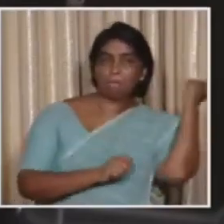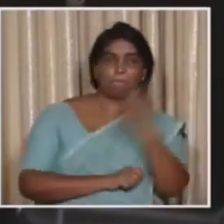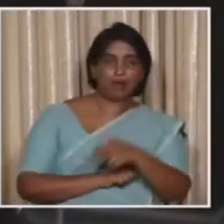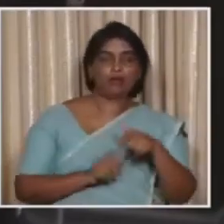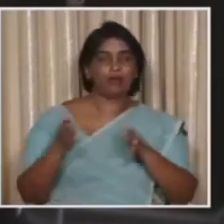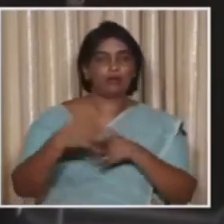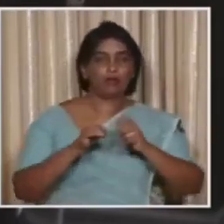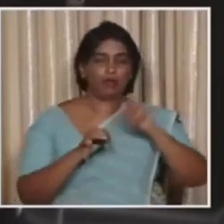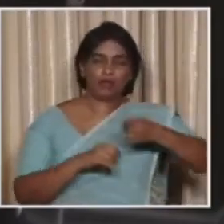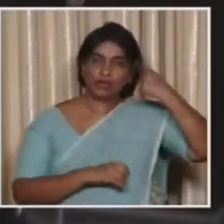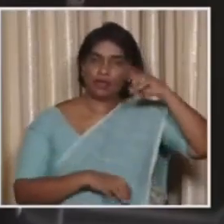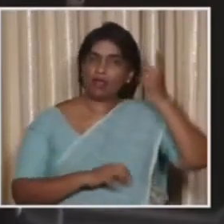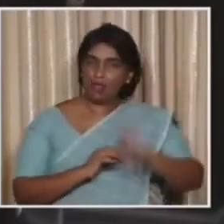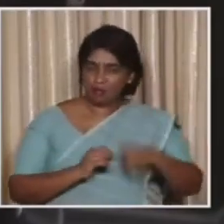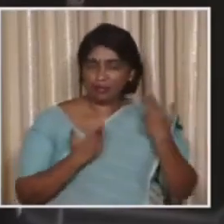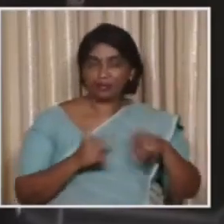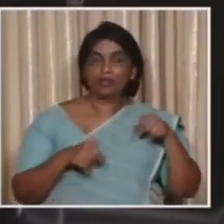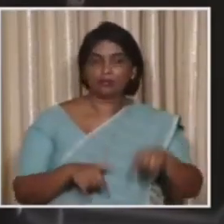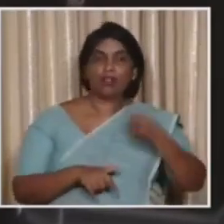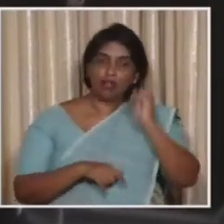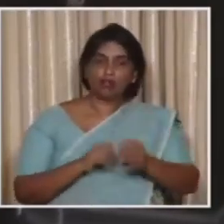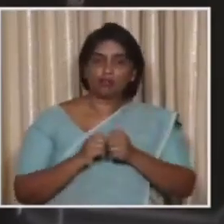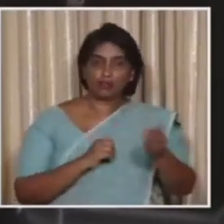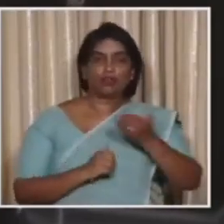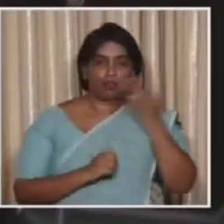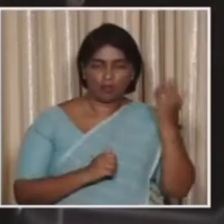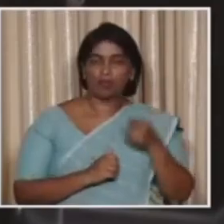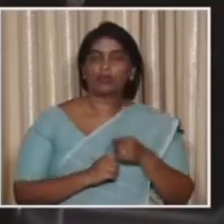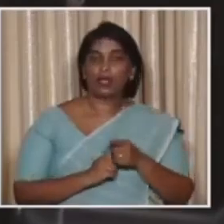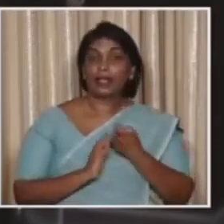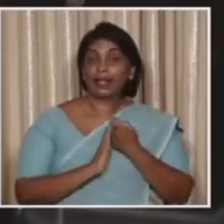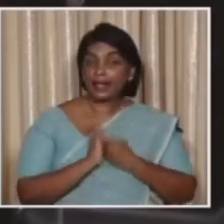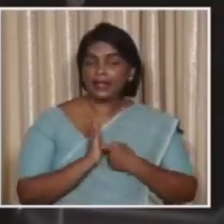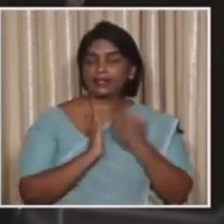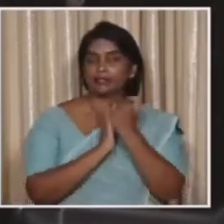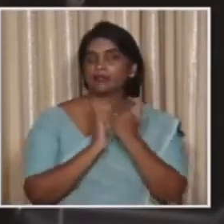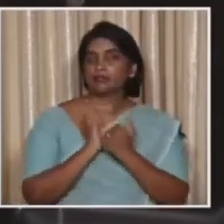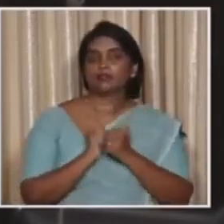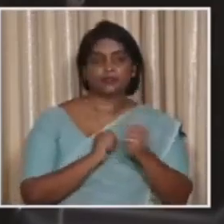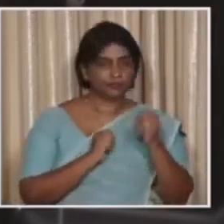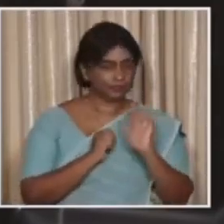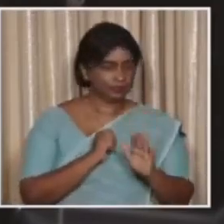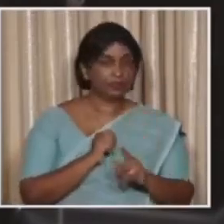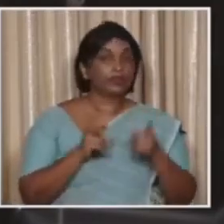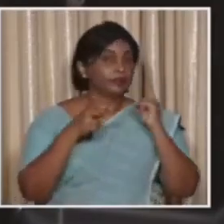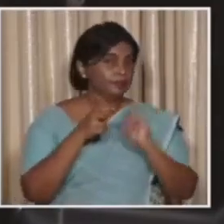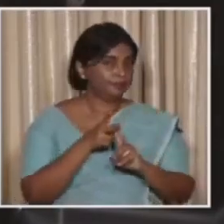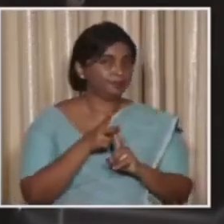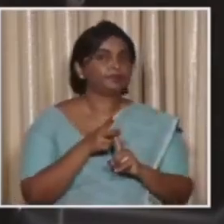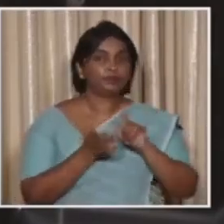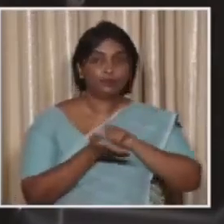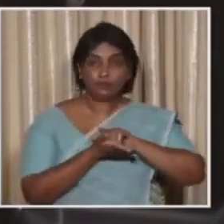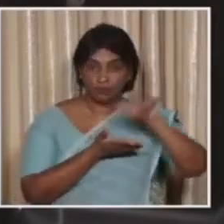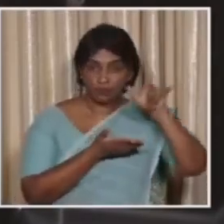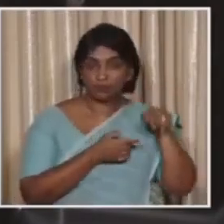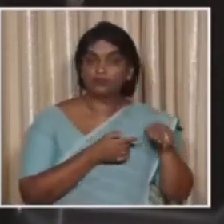අපි කැබිනට් මණ්ඩලයේ අනුමත කරා. දැන් ඉක්මනින්ම අනුමත කරගන්න පුළුවන් වෙයි. ඒක තමයි නීතිමය රාමුව ඇතුලේ අපි කරගන්න දේ. දෙවෙනි කාරණාව තමයි ගුවන්